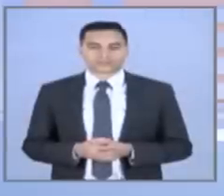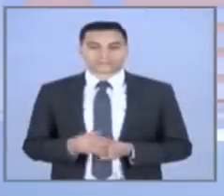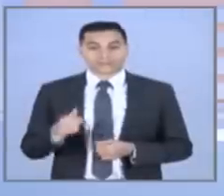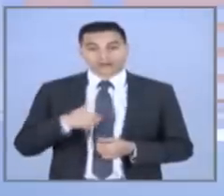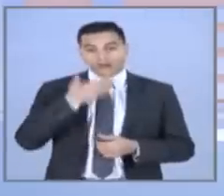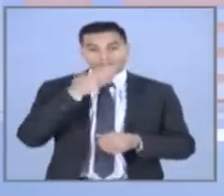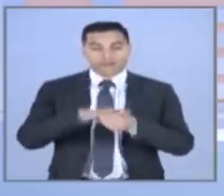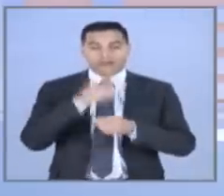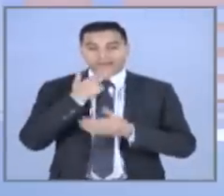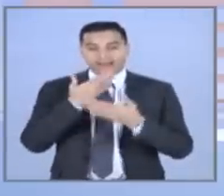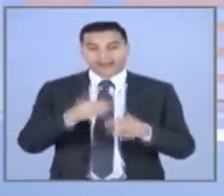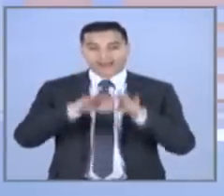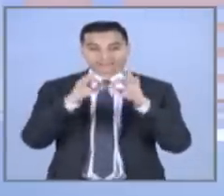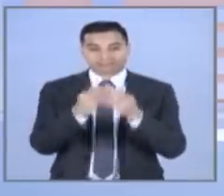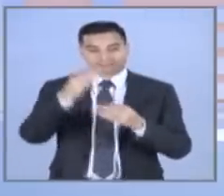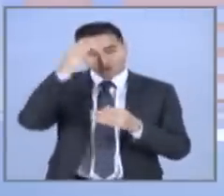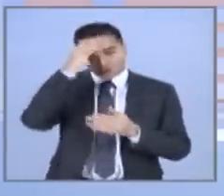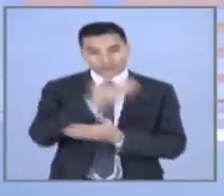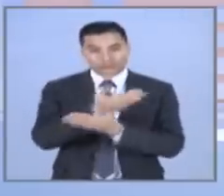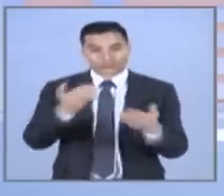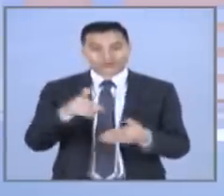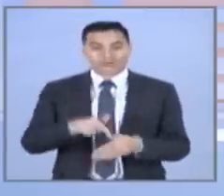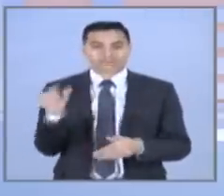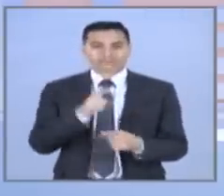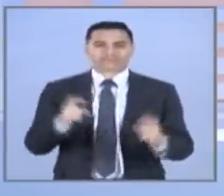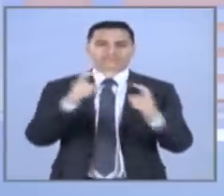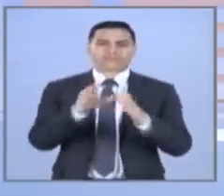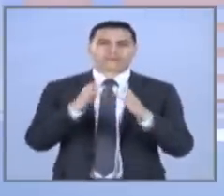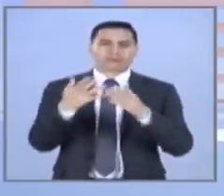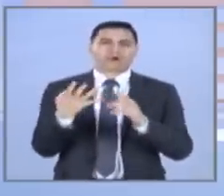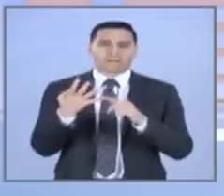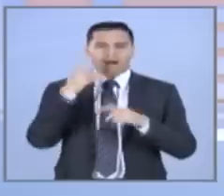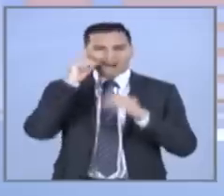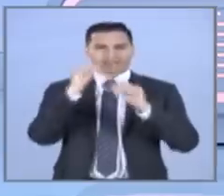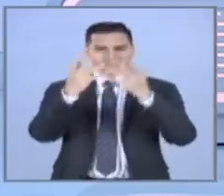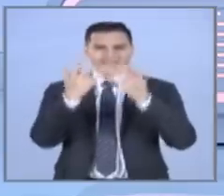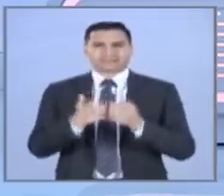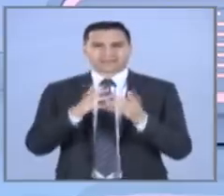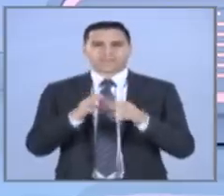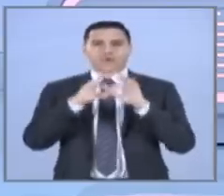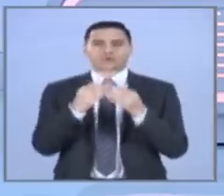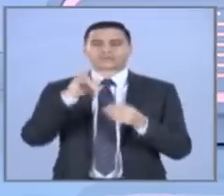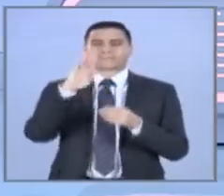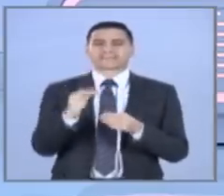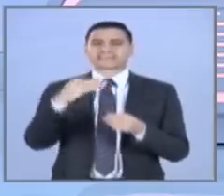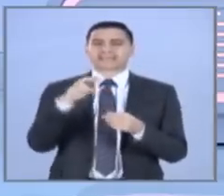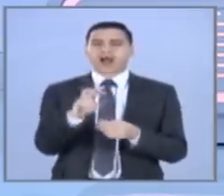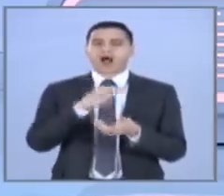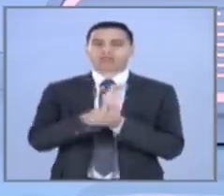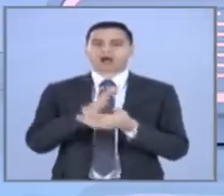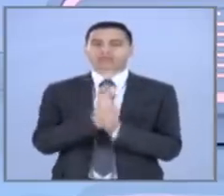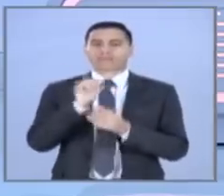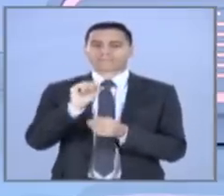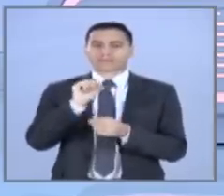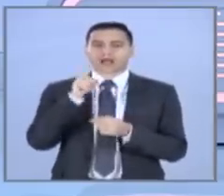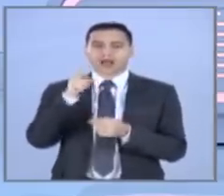رمضان كريم عباقرة العائلات، ومباراة مهمة في المجموعة الرابعة، وهفكركم بالنتيجة. عائلة مسيحة طنطا